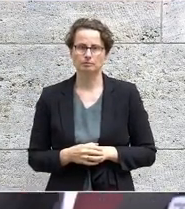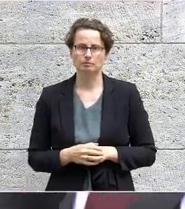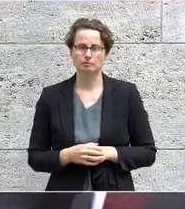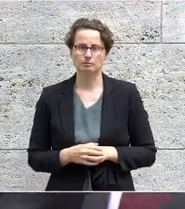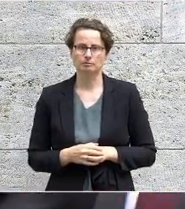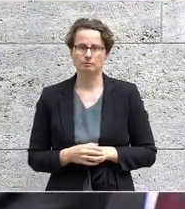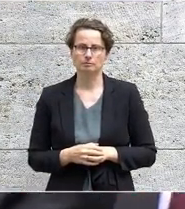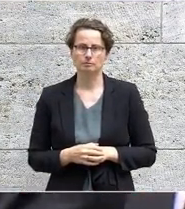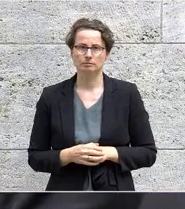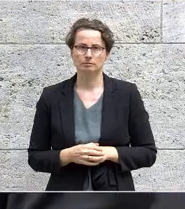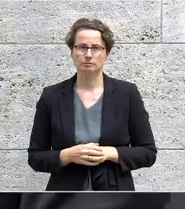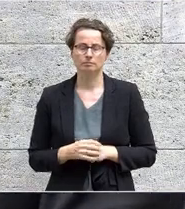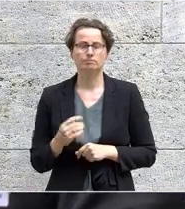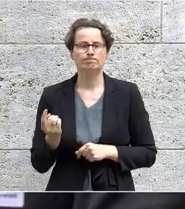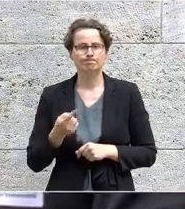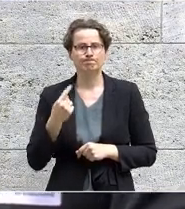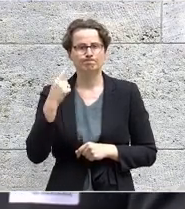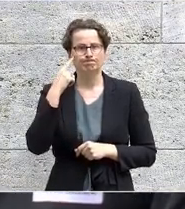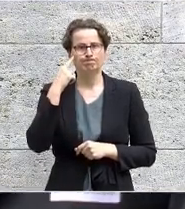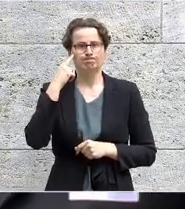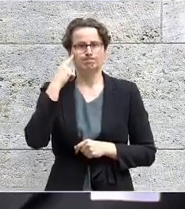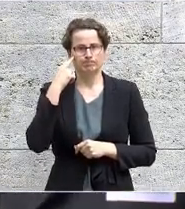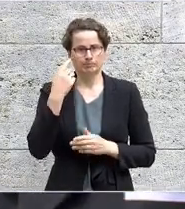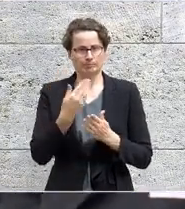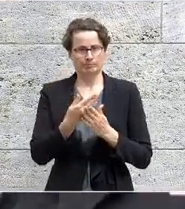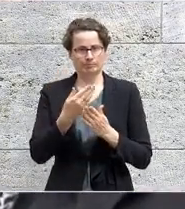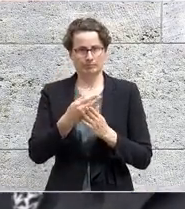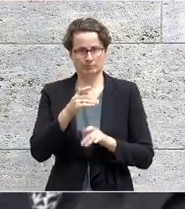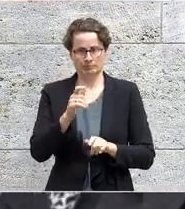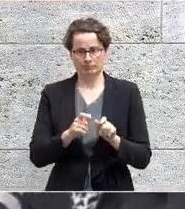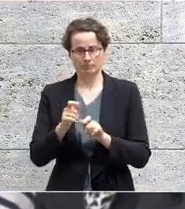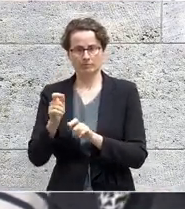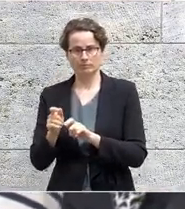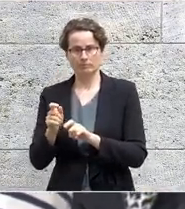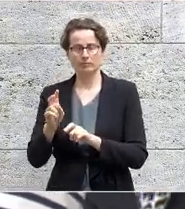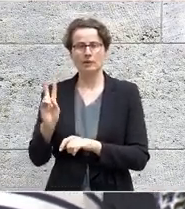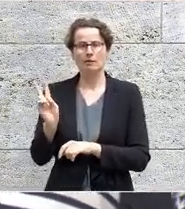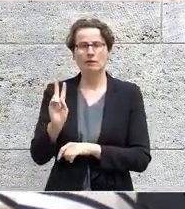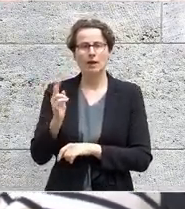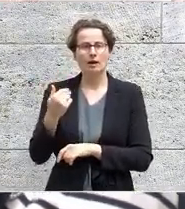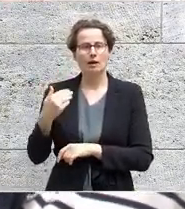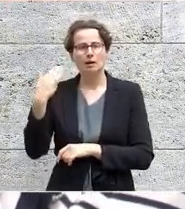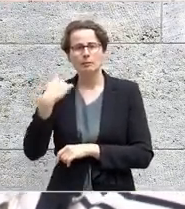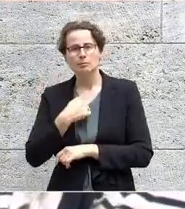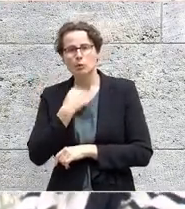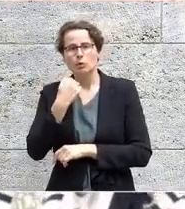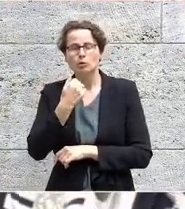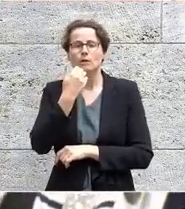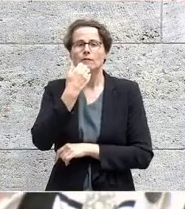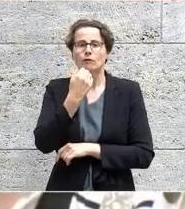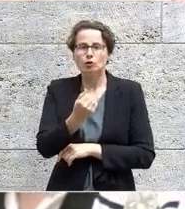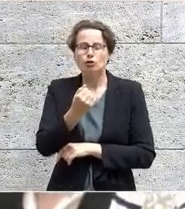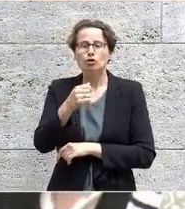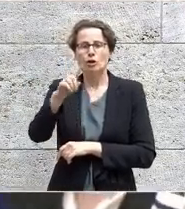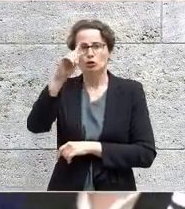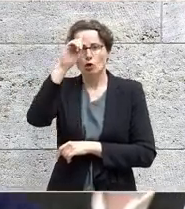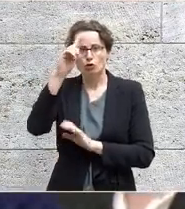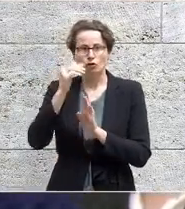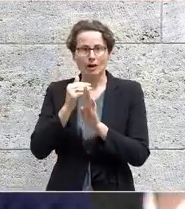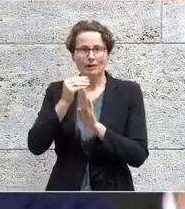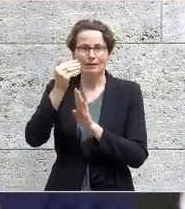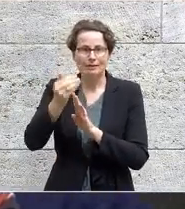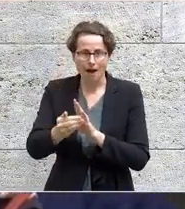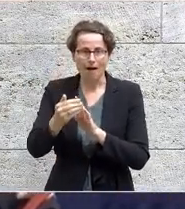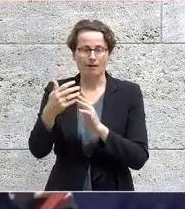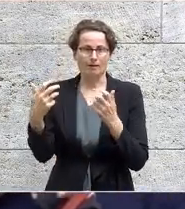Wir denken an die Menschen, die gewagt hatten, eine Neuordnung Deutschlands nach dem Krieg